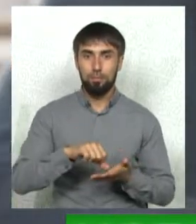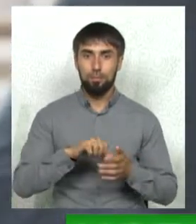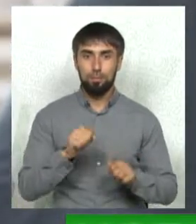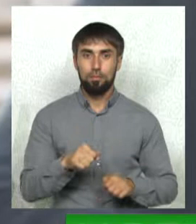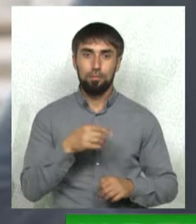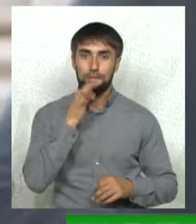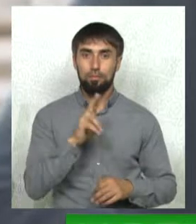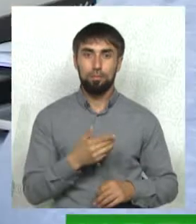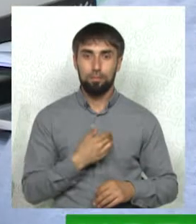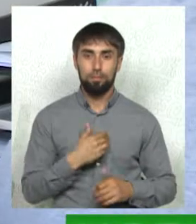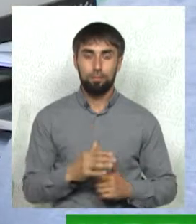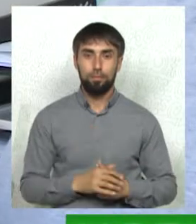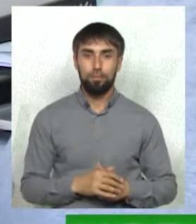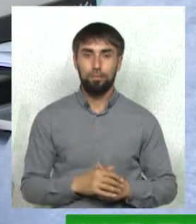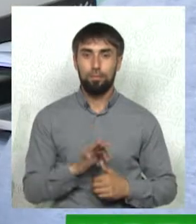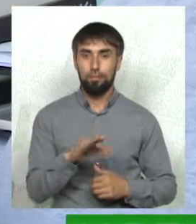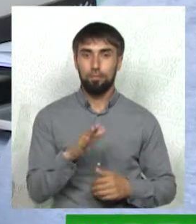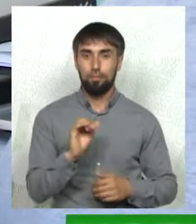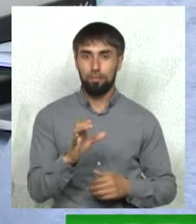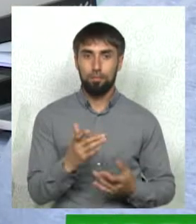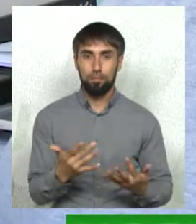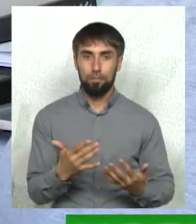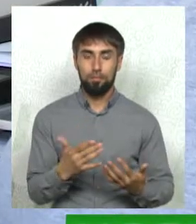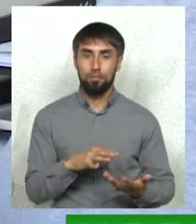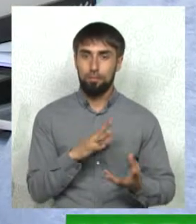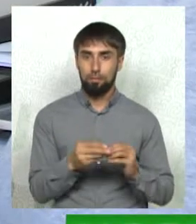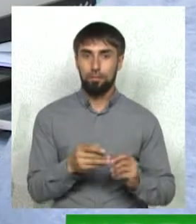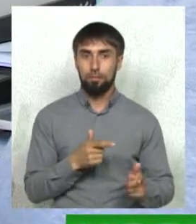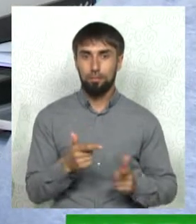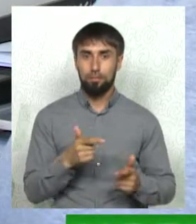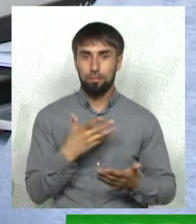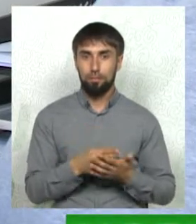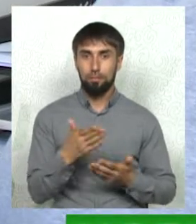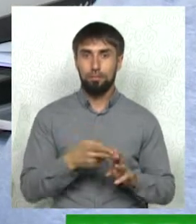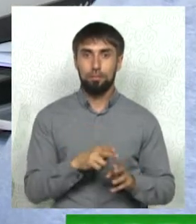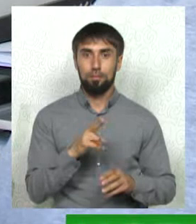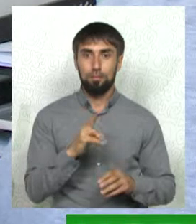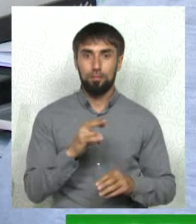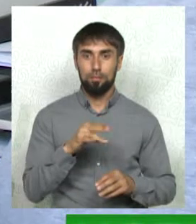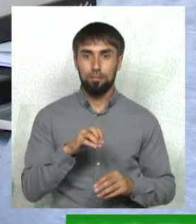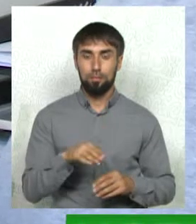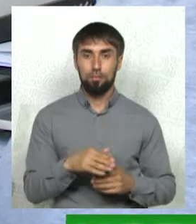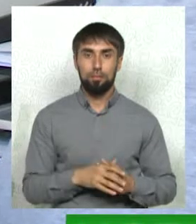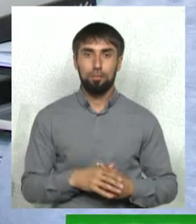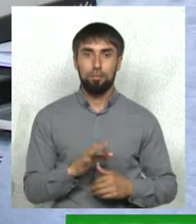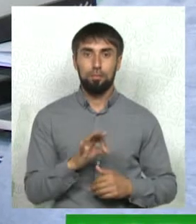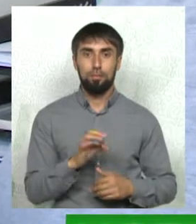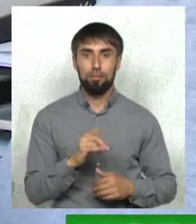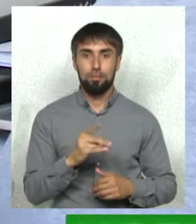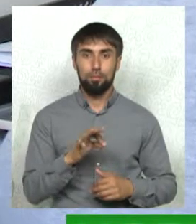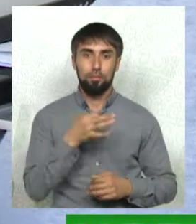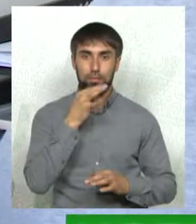может любой желающий. От вас требуется в целом подготовить свой какой-то там контент абсолютно